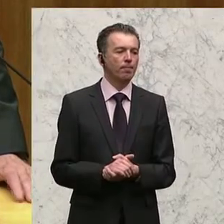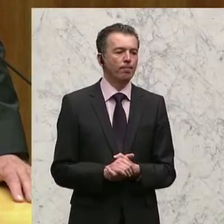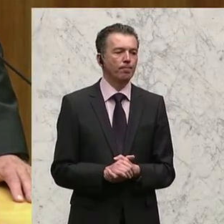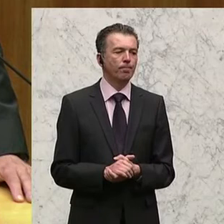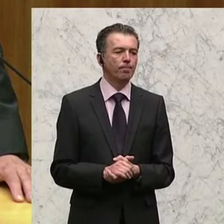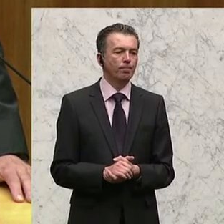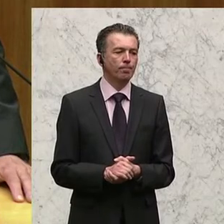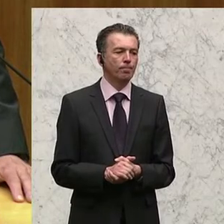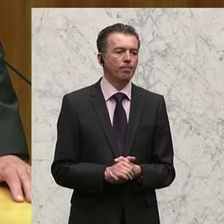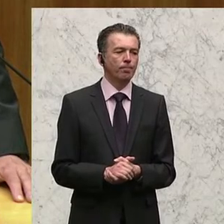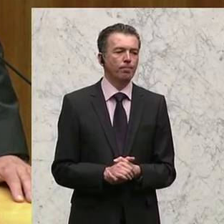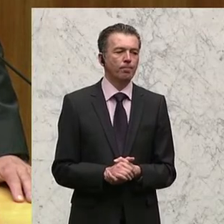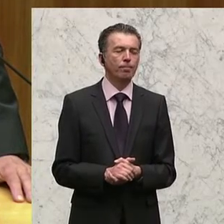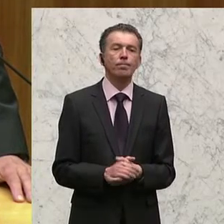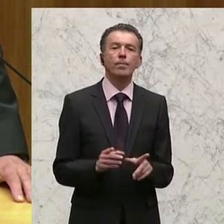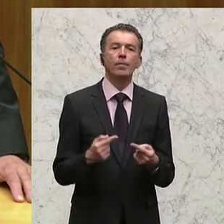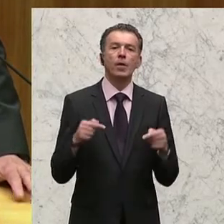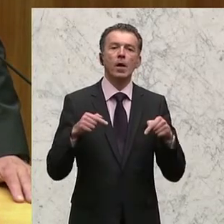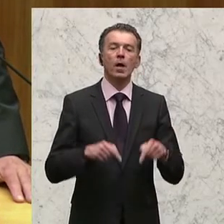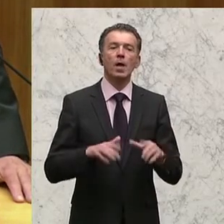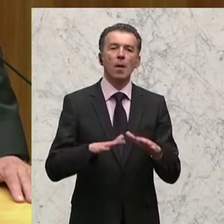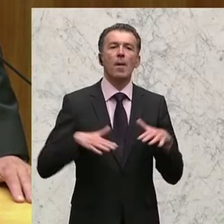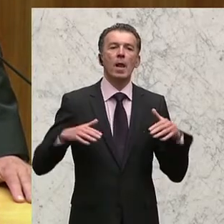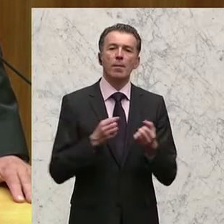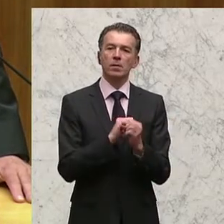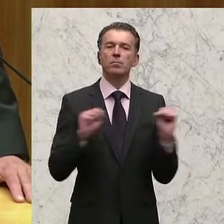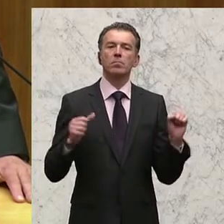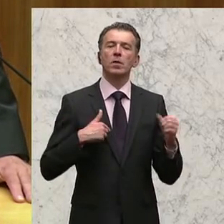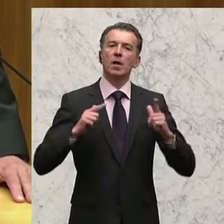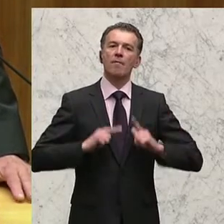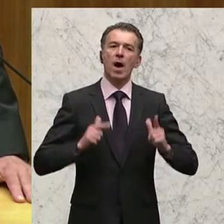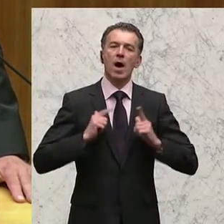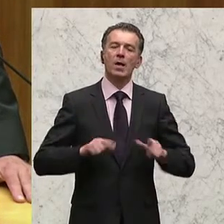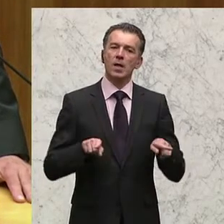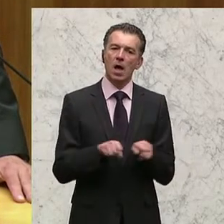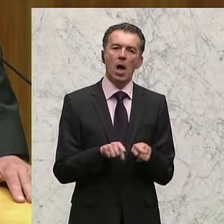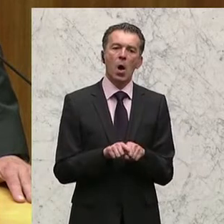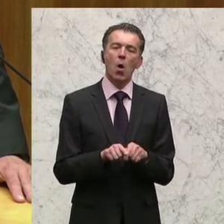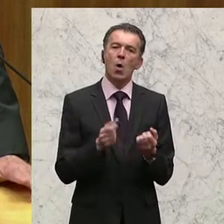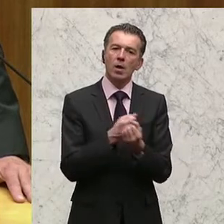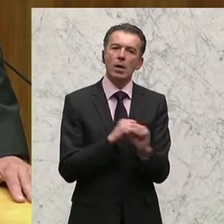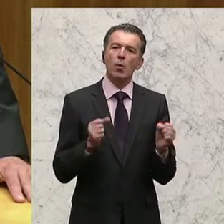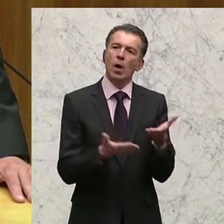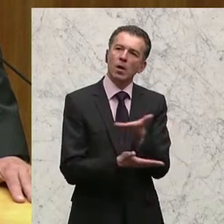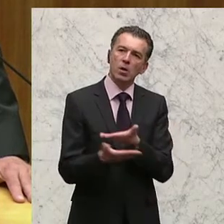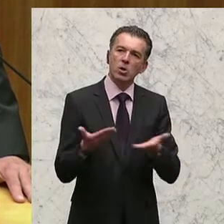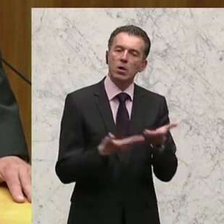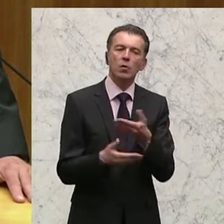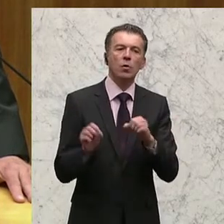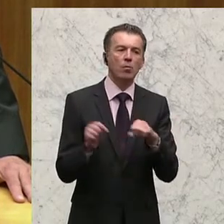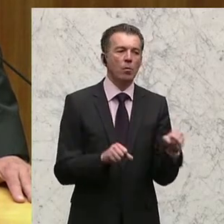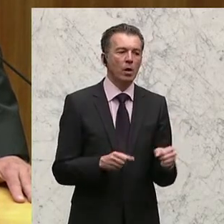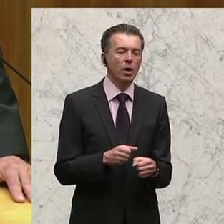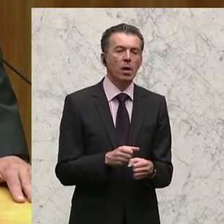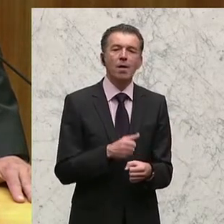Wir sind hier in einem demokratischen Parlament und ich erwarte mir, dass auch ein demokratischer Diskurs erfolgen kann und dass